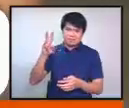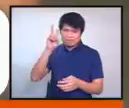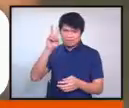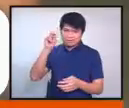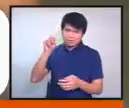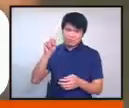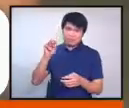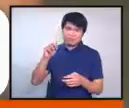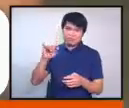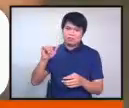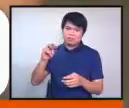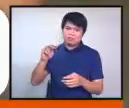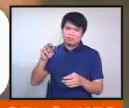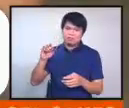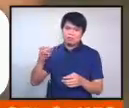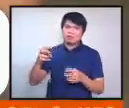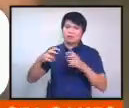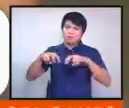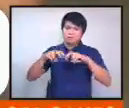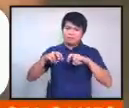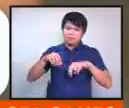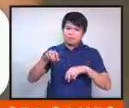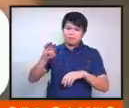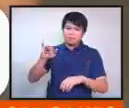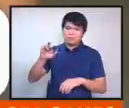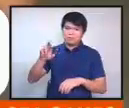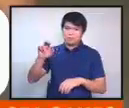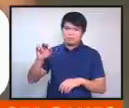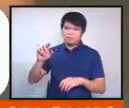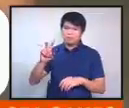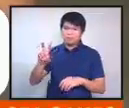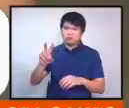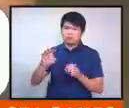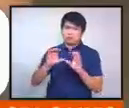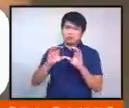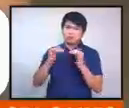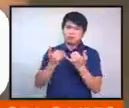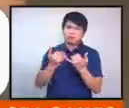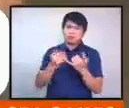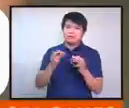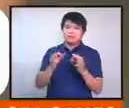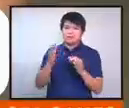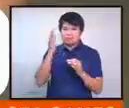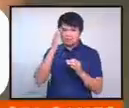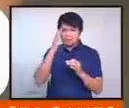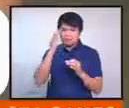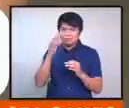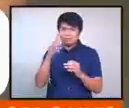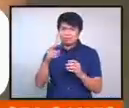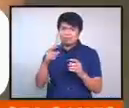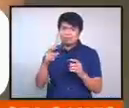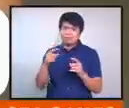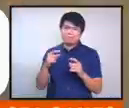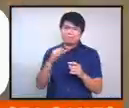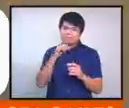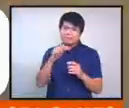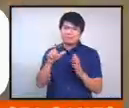naman muling mag-iimbestiga ang BIR sa 2 kumpanya para malaman kung illegally imported ba ang mga